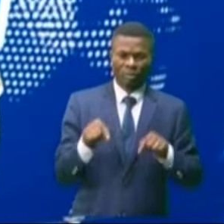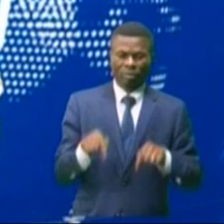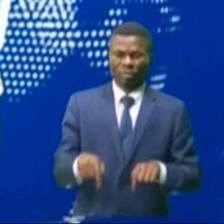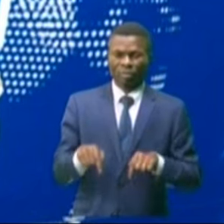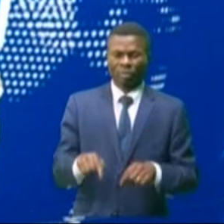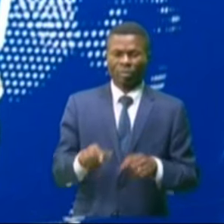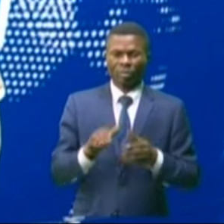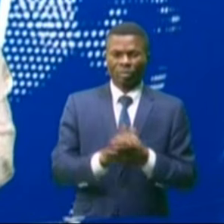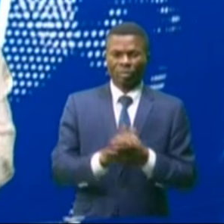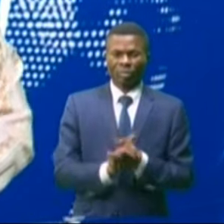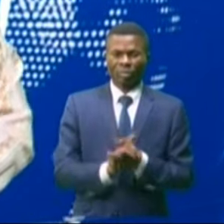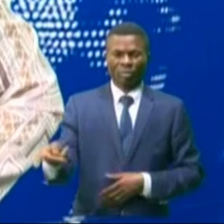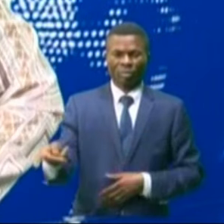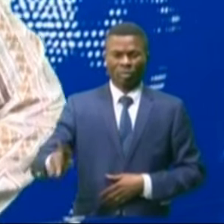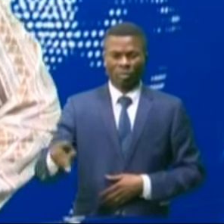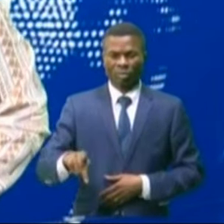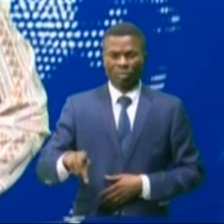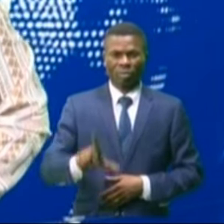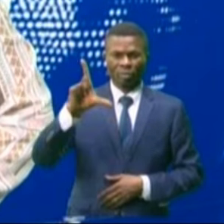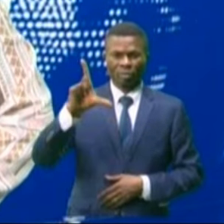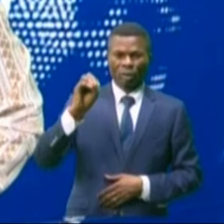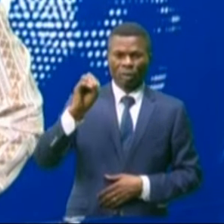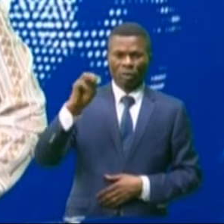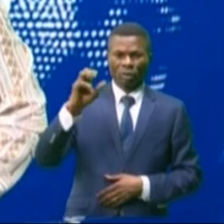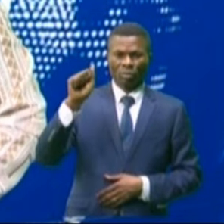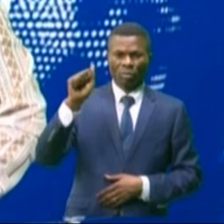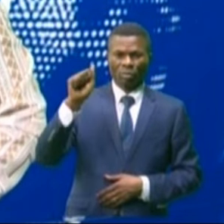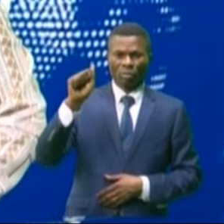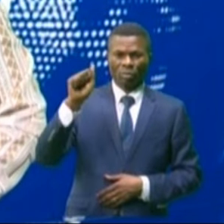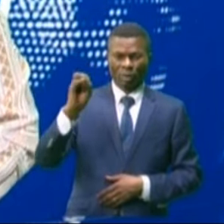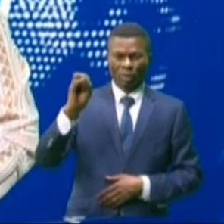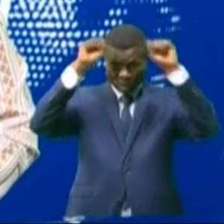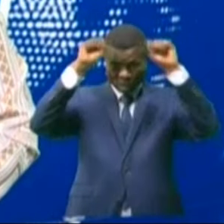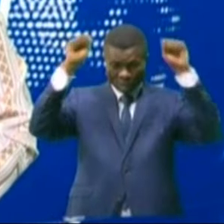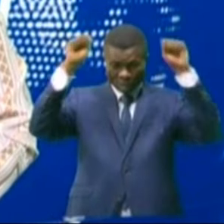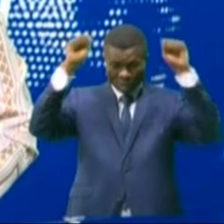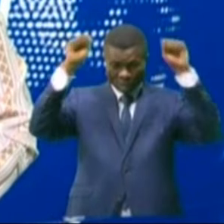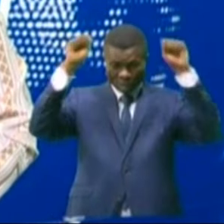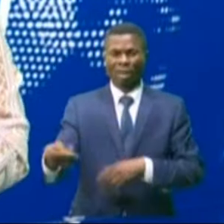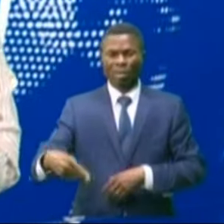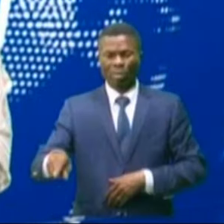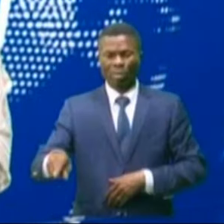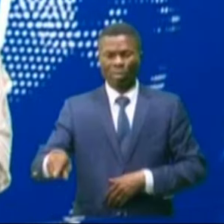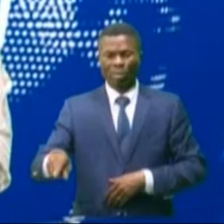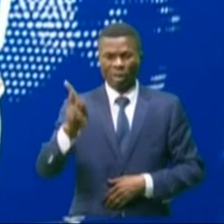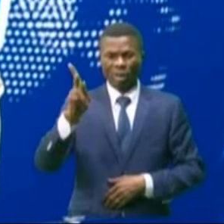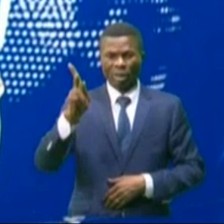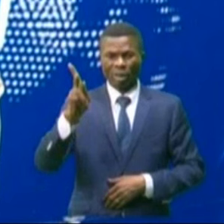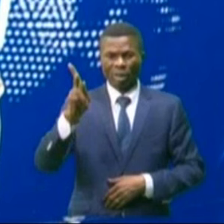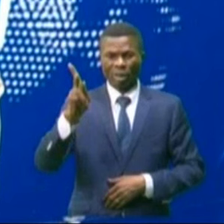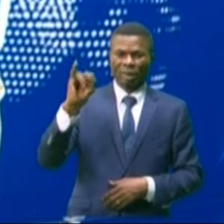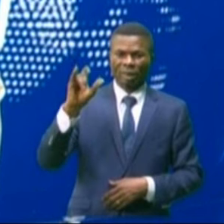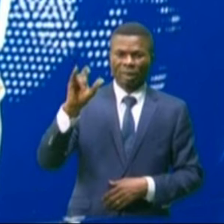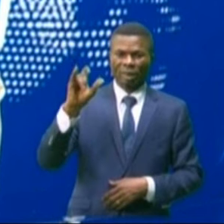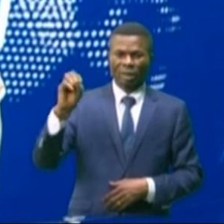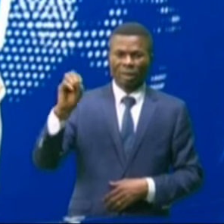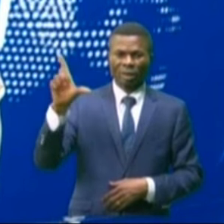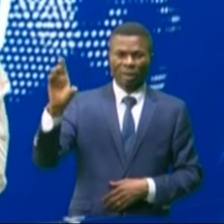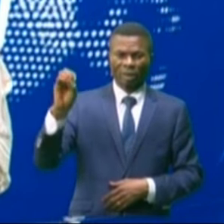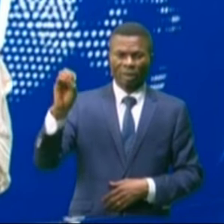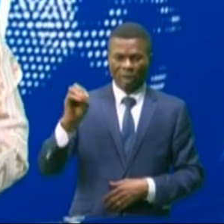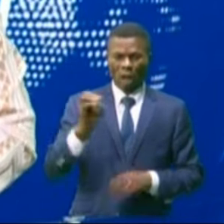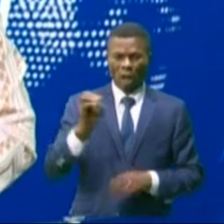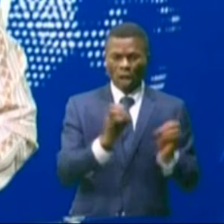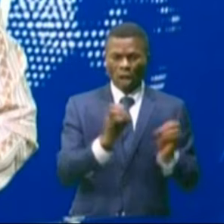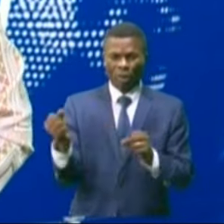présent dans la province de Lomami, où le président de l'Assemblée provinciale, Patrick Kilolo Ngoyi, a présidé le travaux